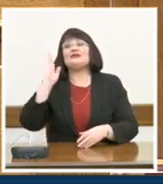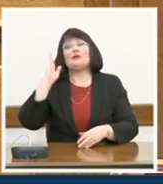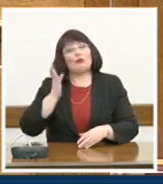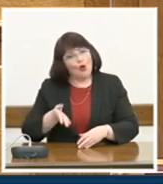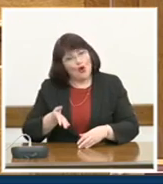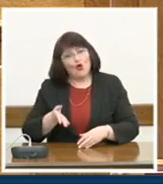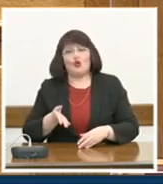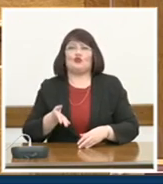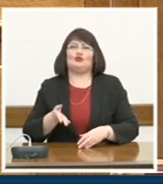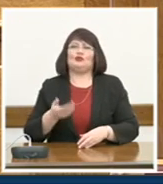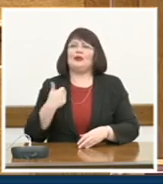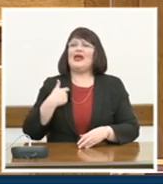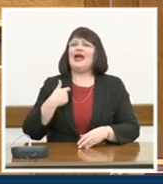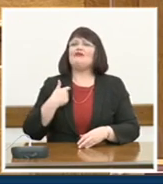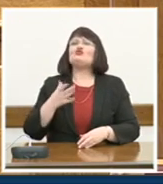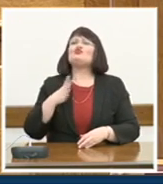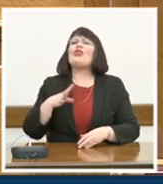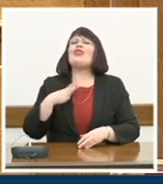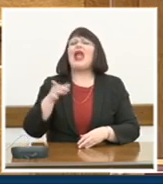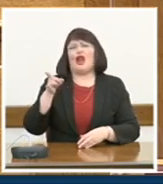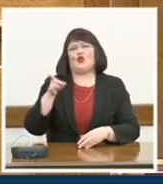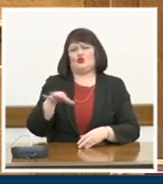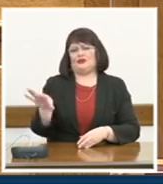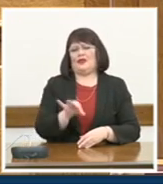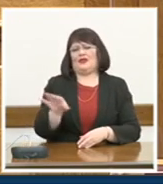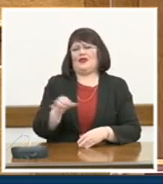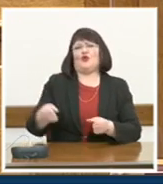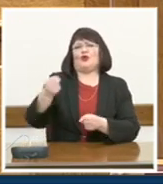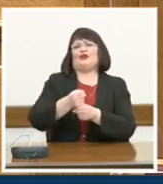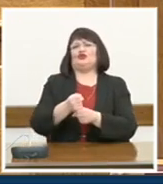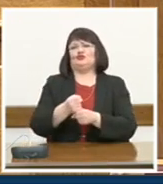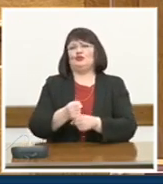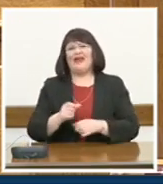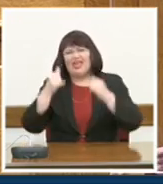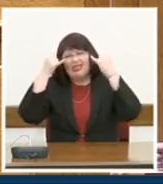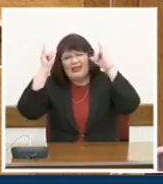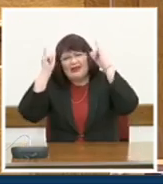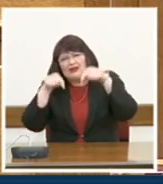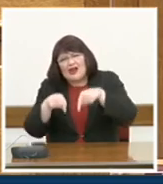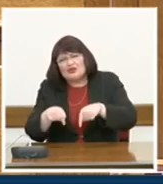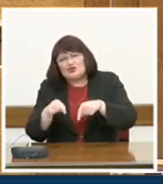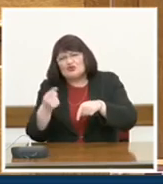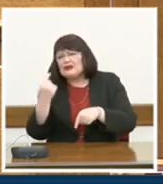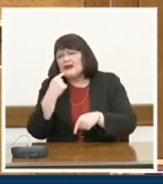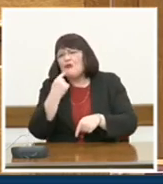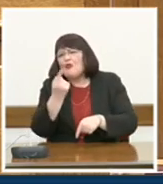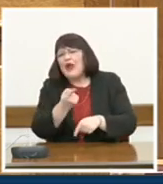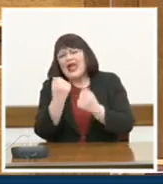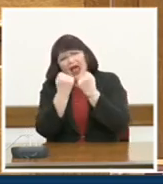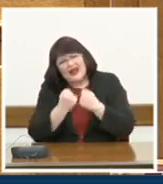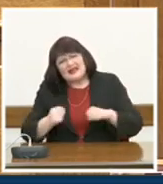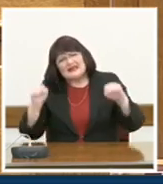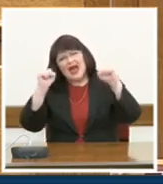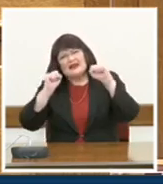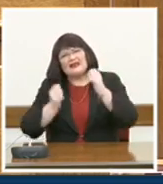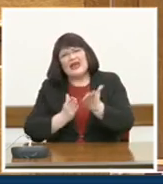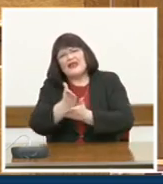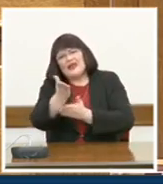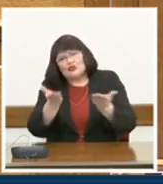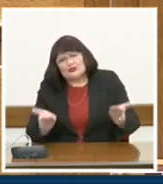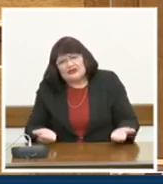της ανθρώπους. Και έχετε το θράσος εδώ να μιλάτε μετά για ανεξαρτησία της δικαιοσύνης